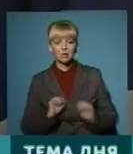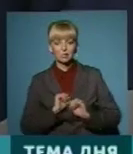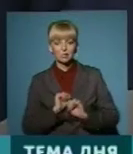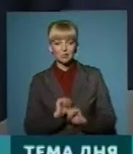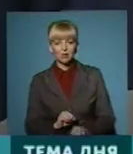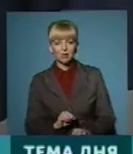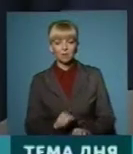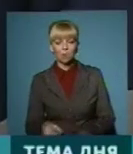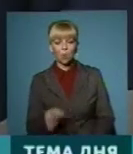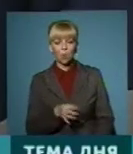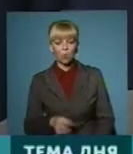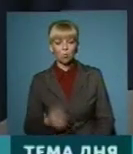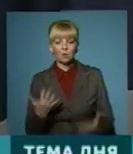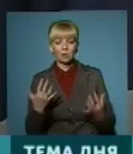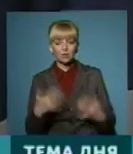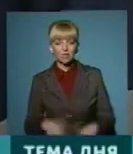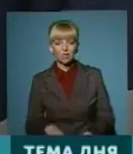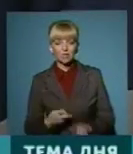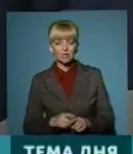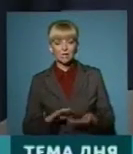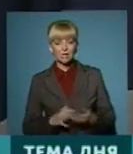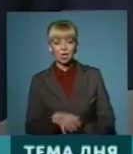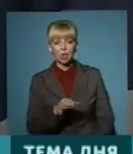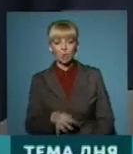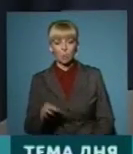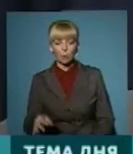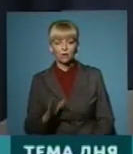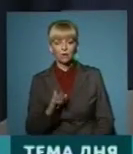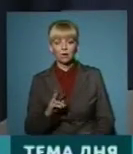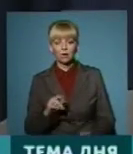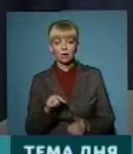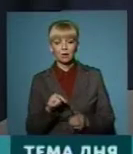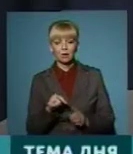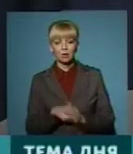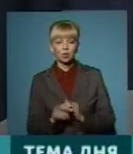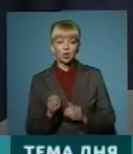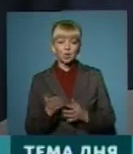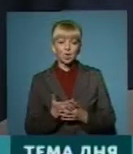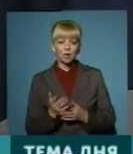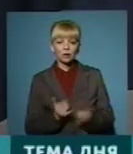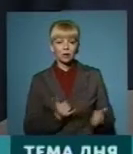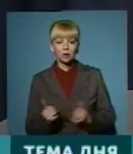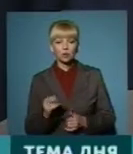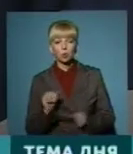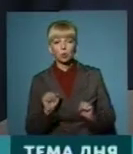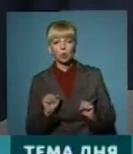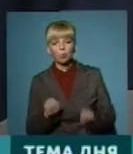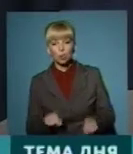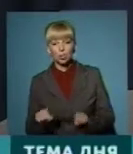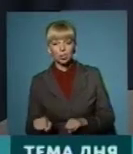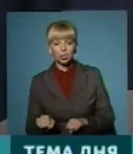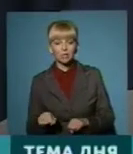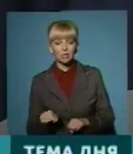захисту області, втратили оці населені пункти в плані чи пільгового забезпечення, чи можливостей